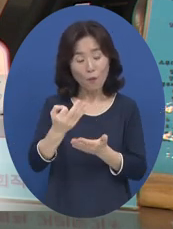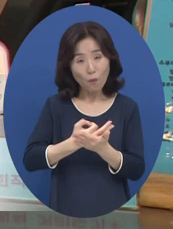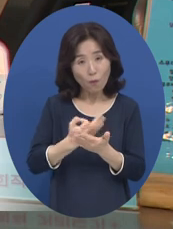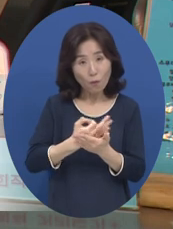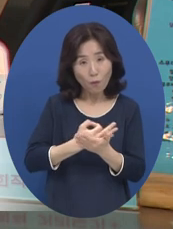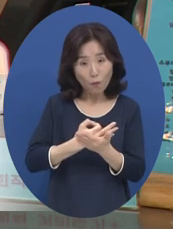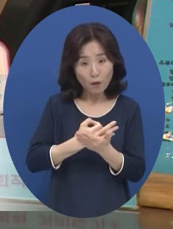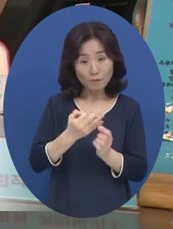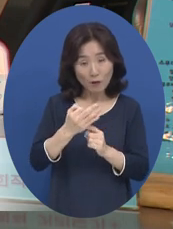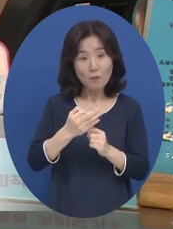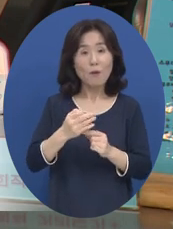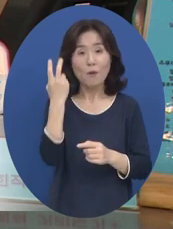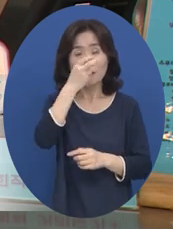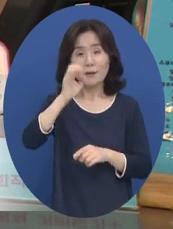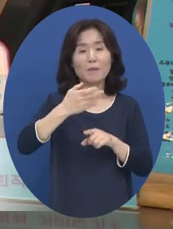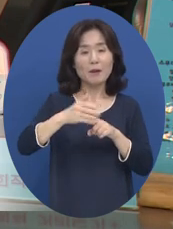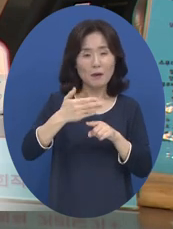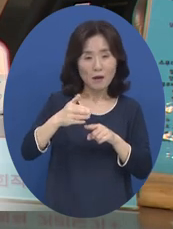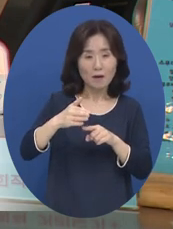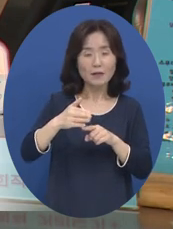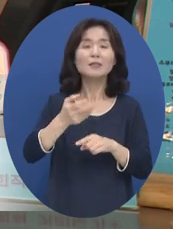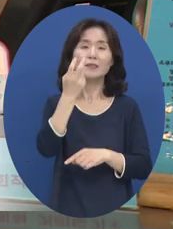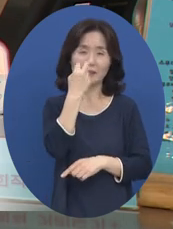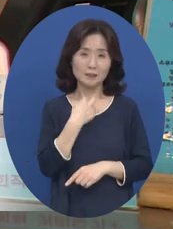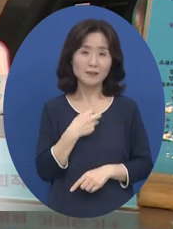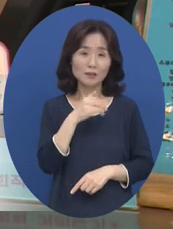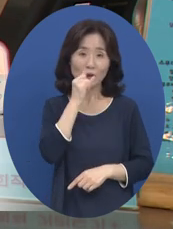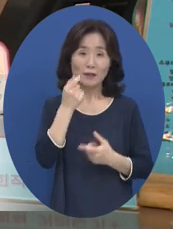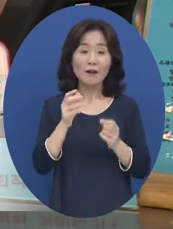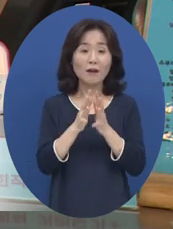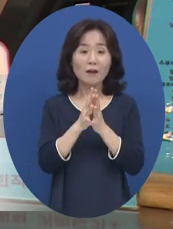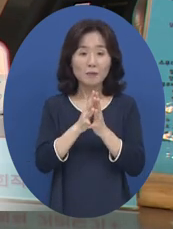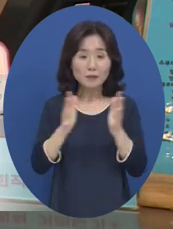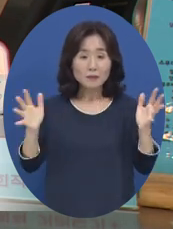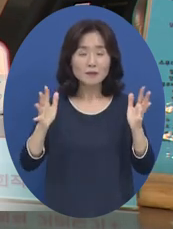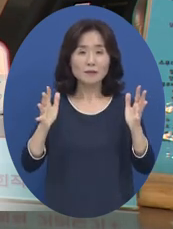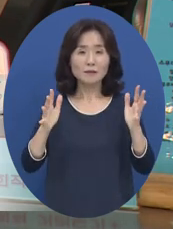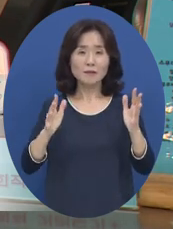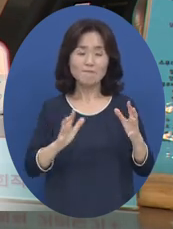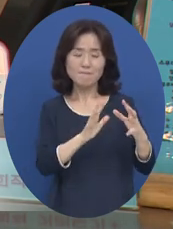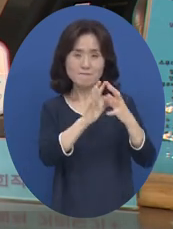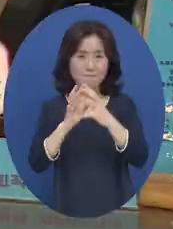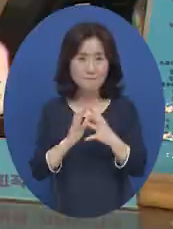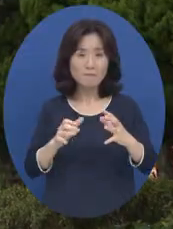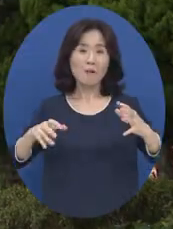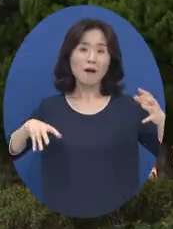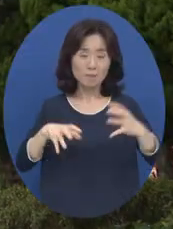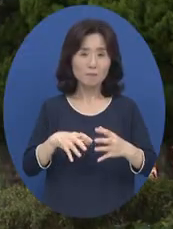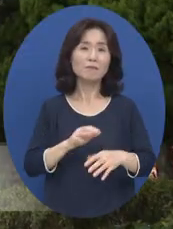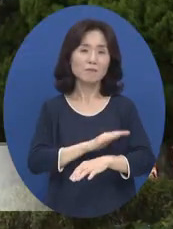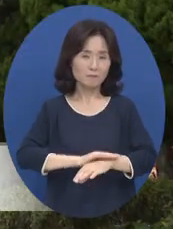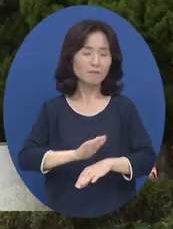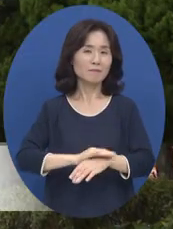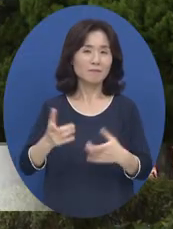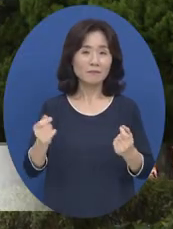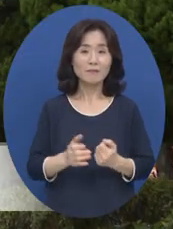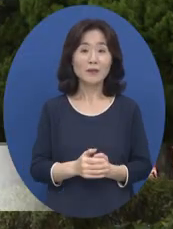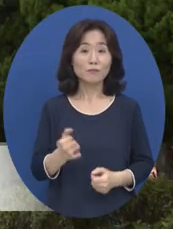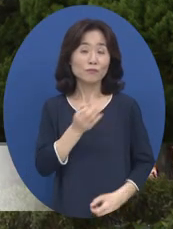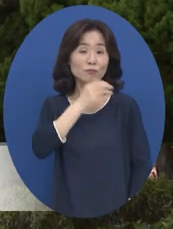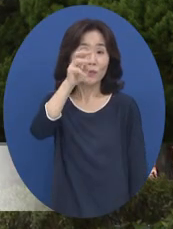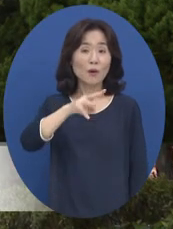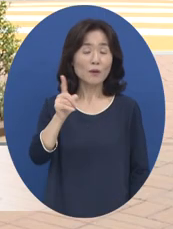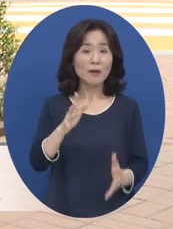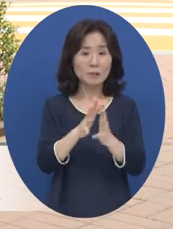되면서 일거양득인 것 같습니다. 또 아파트의 화합과 단합이 참잘 되는 것 같습니다. 부천의 한